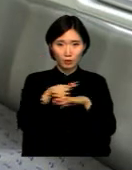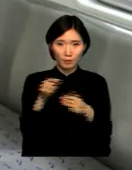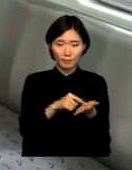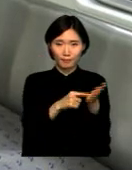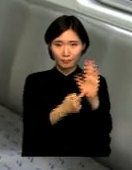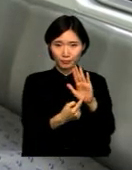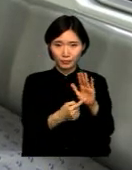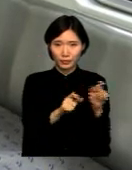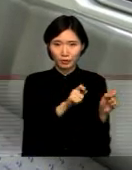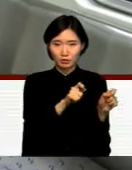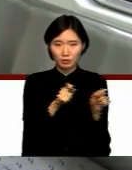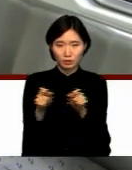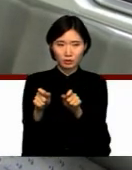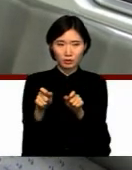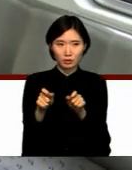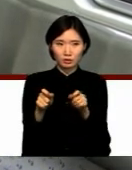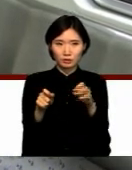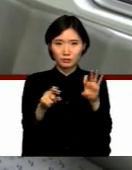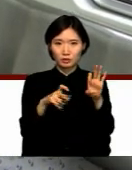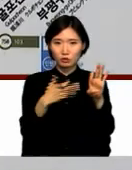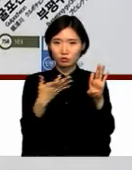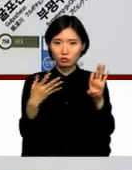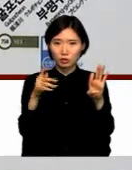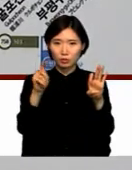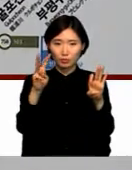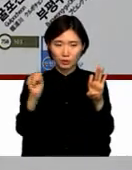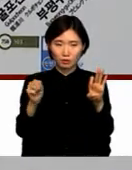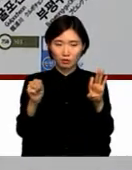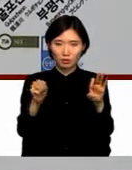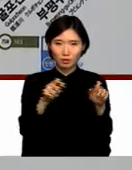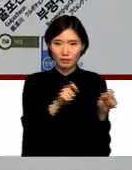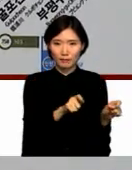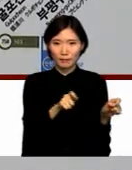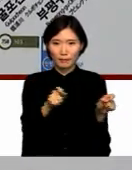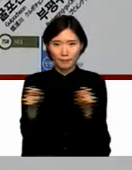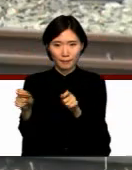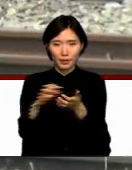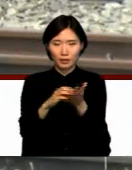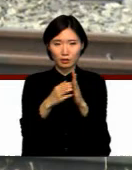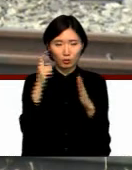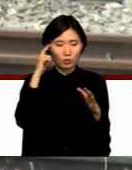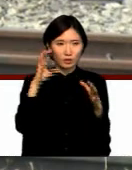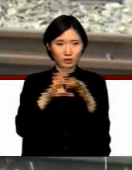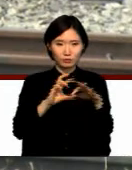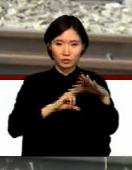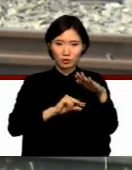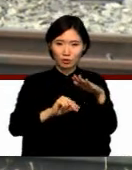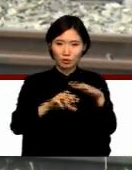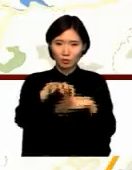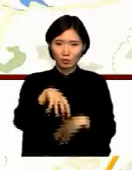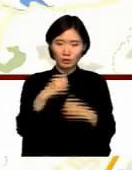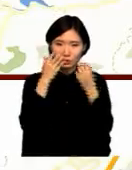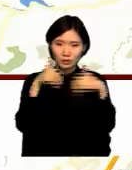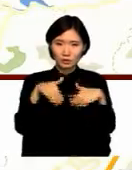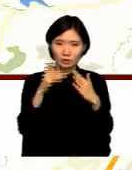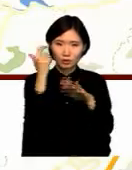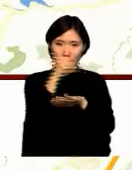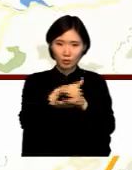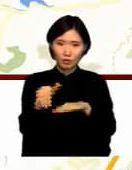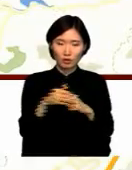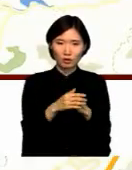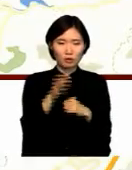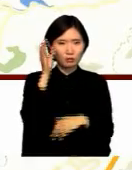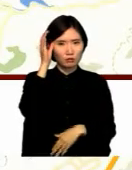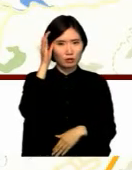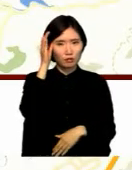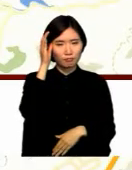총 연장 14.99km, 노선 연장만큼 관심을 모은 건 역사 신설 계획입니다. 하지만 기대와